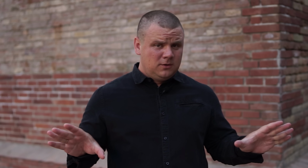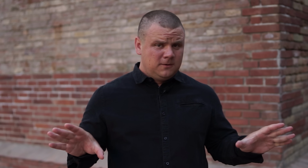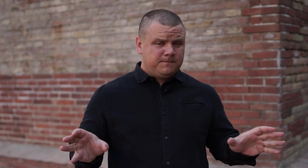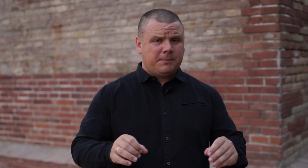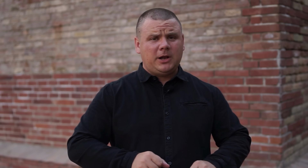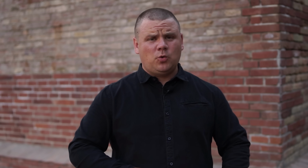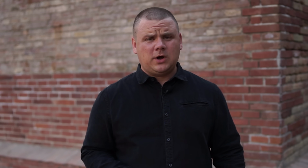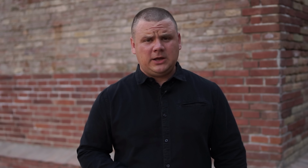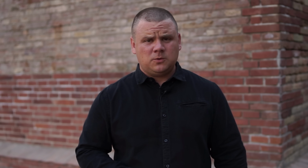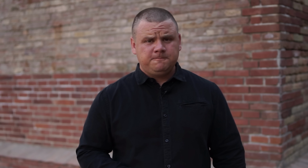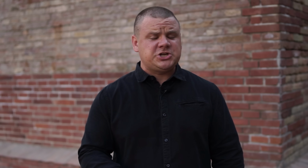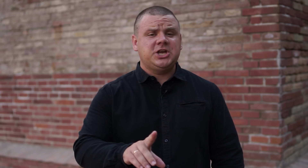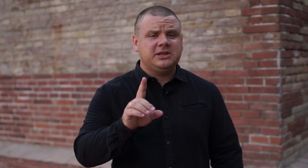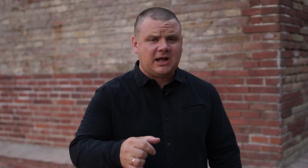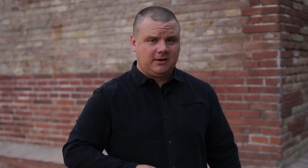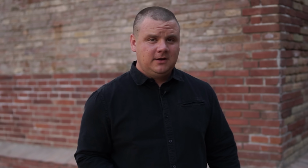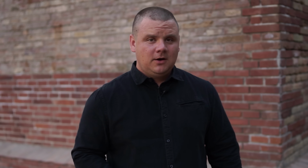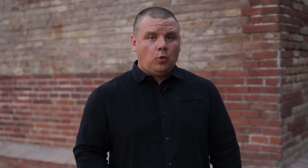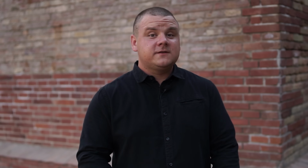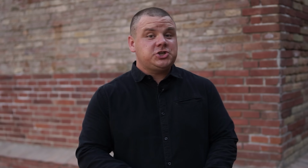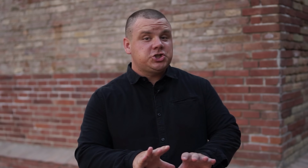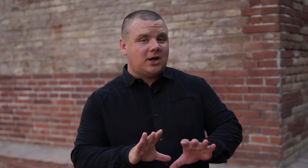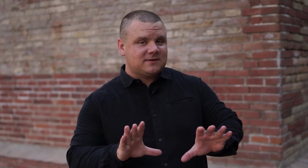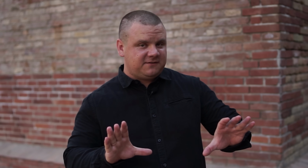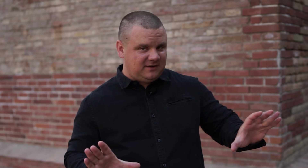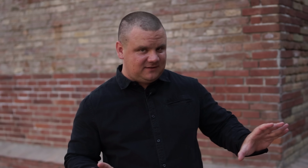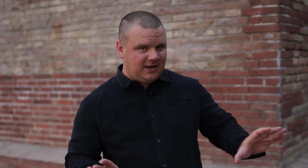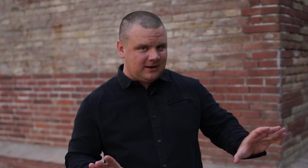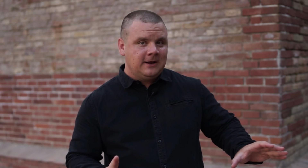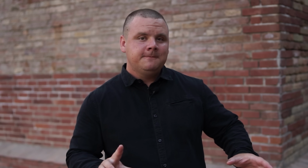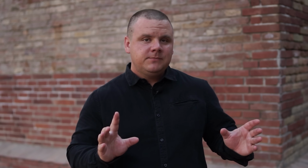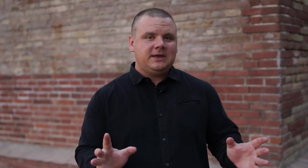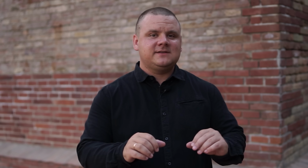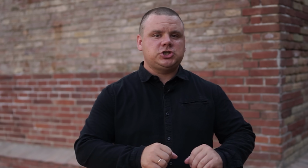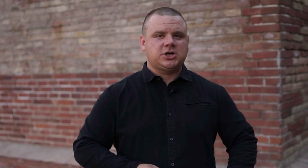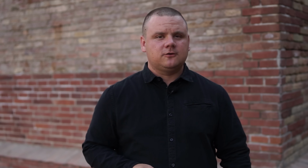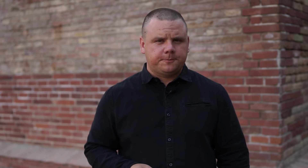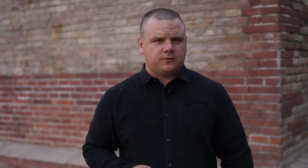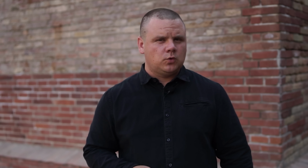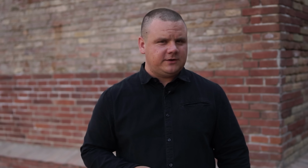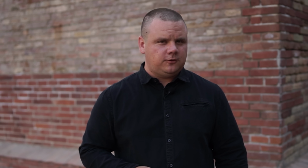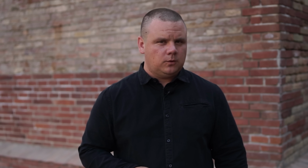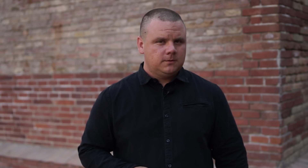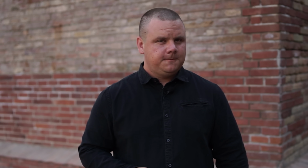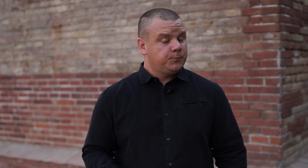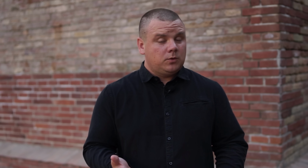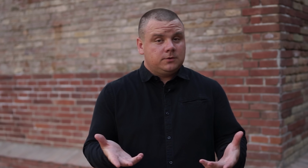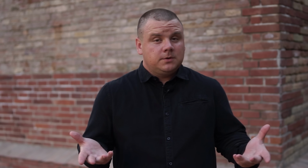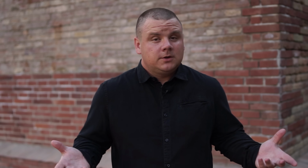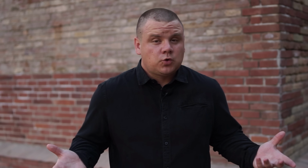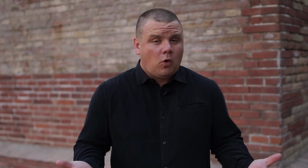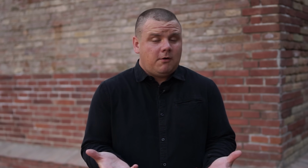Вселенную, напал на Украину. Точнее, не так. Он защищался от всей Вселенной и защищал собственную Россию.